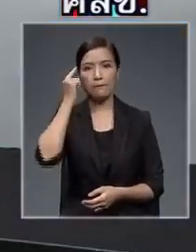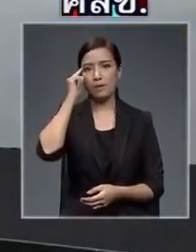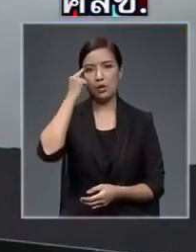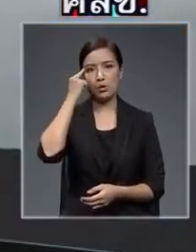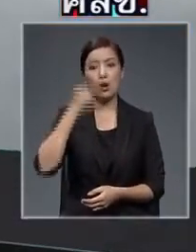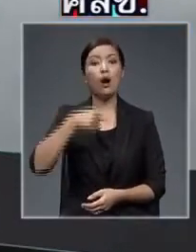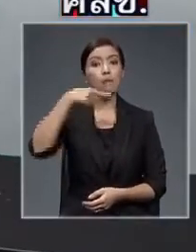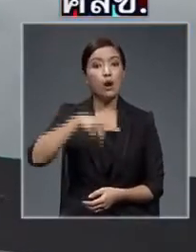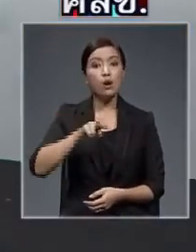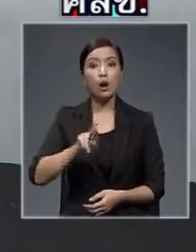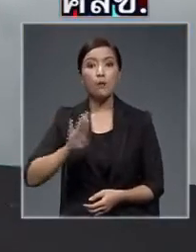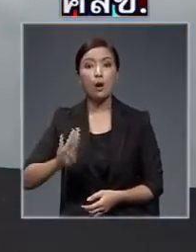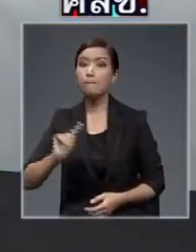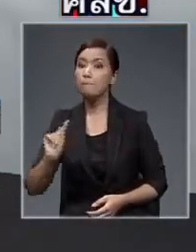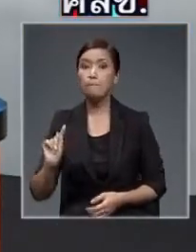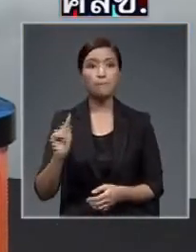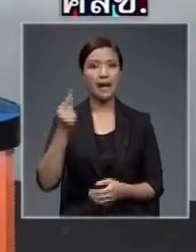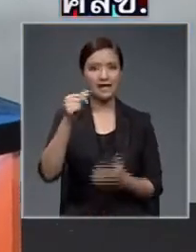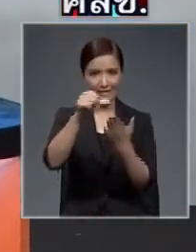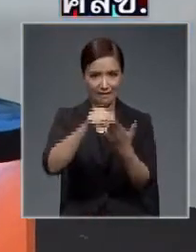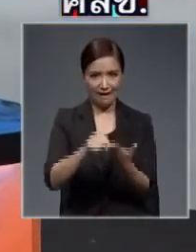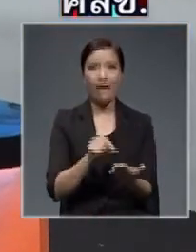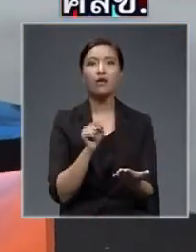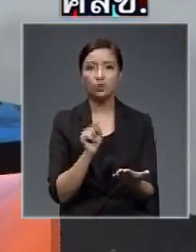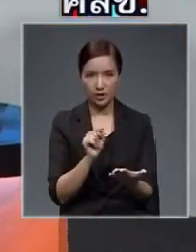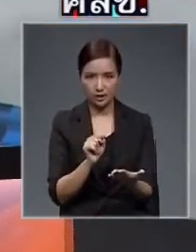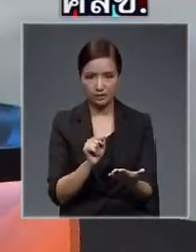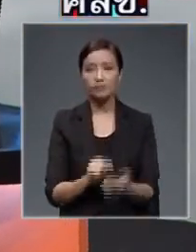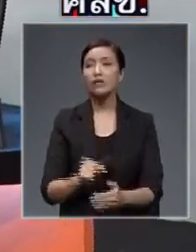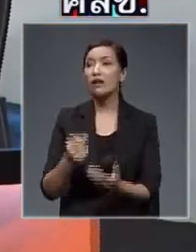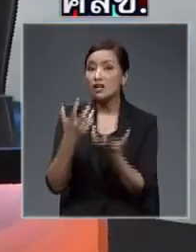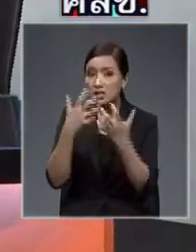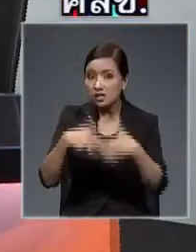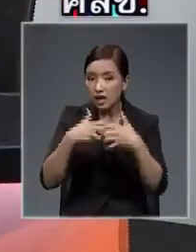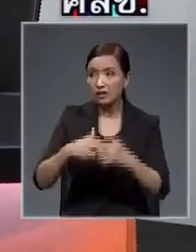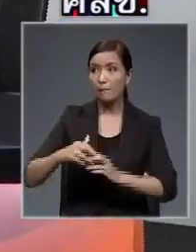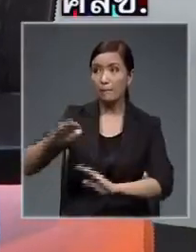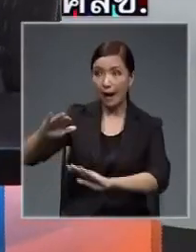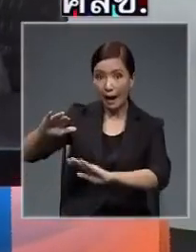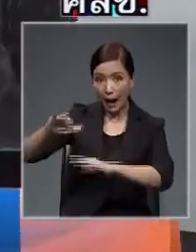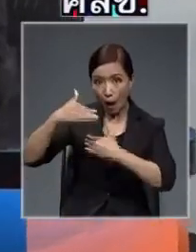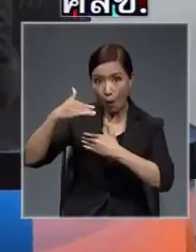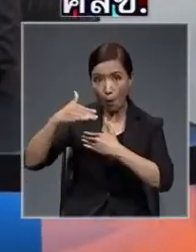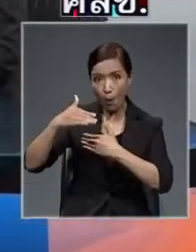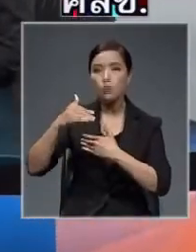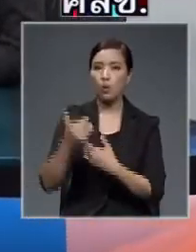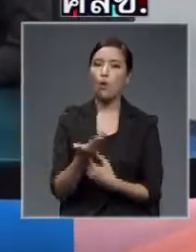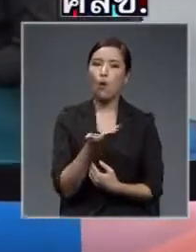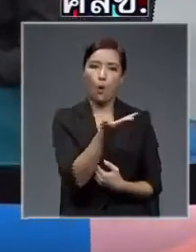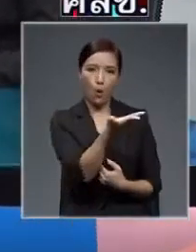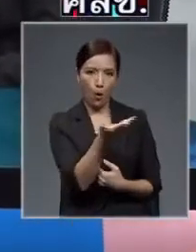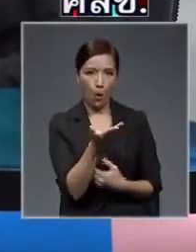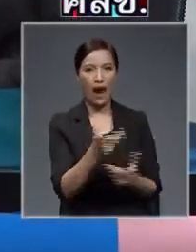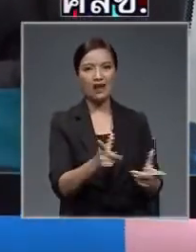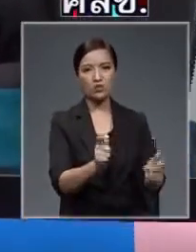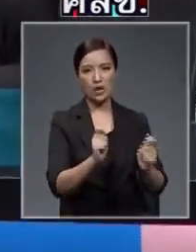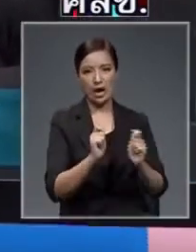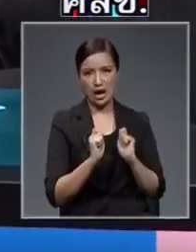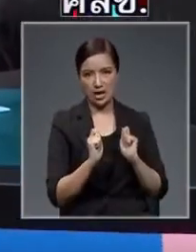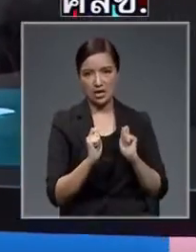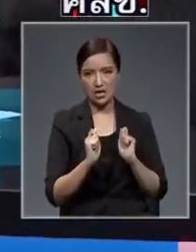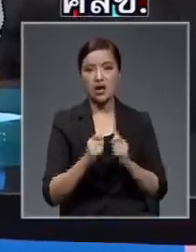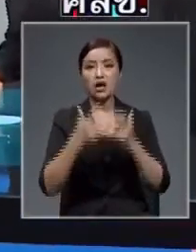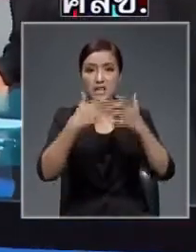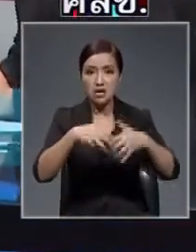ใหม่เราปรับปรุงในส่วนนี้นะคะก็คือตั้งแต่นำเข้าเครื่องเข้ามาเลยนะคะที่จะต้องมาขออนุญาตว่าจะมีการนำเข้